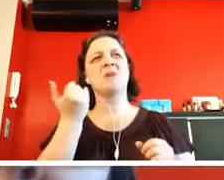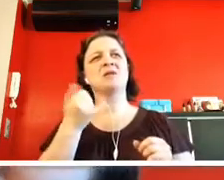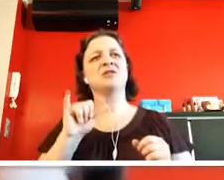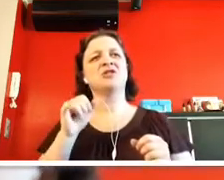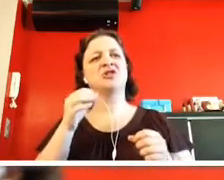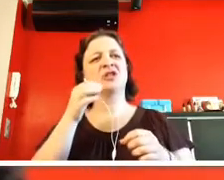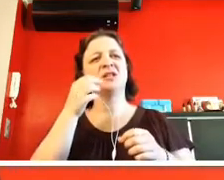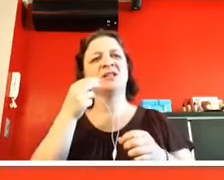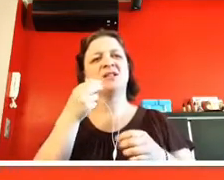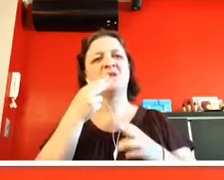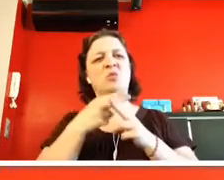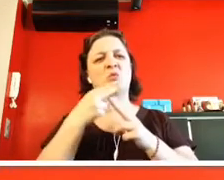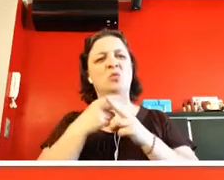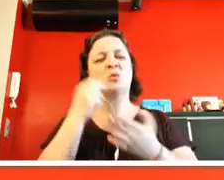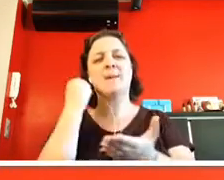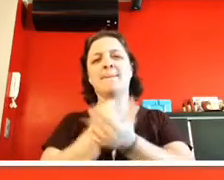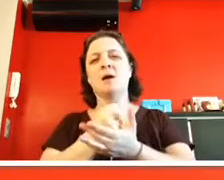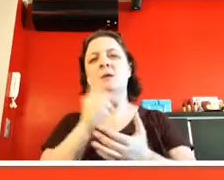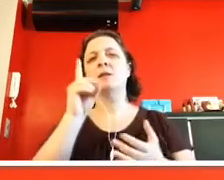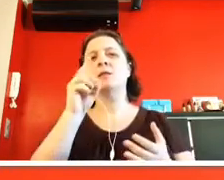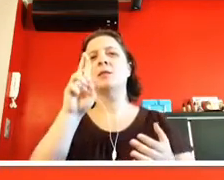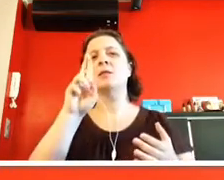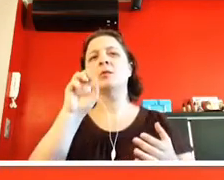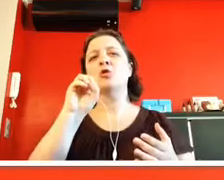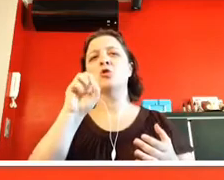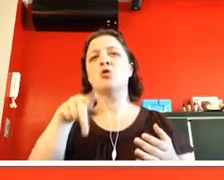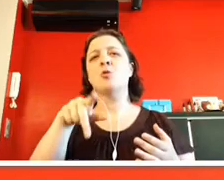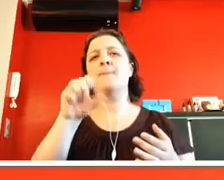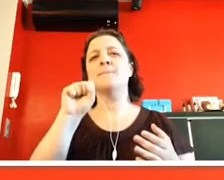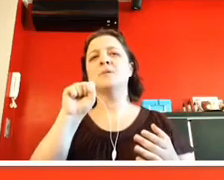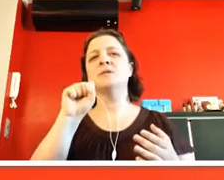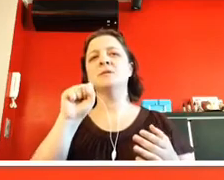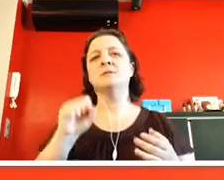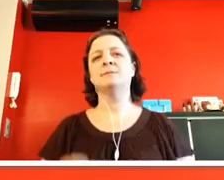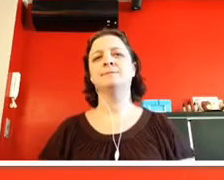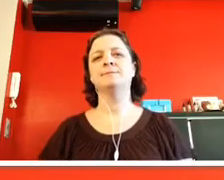Tac. Donc, je sais même pas si j'ai dit le nom de la marque en fait. C'est Drops.